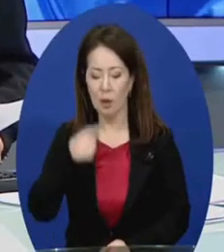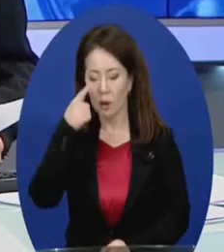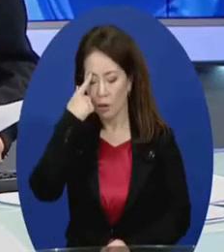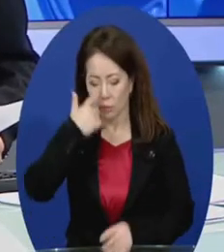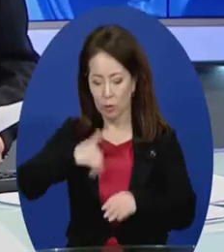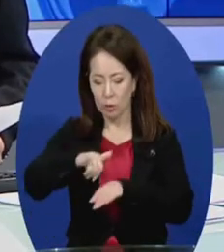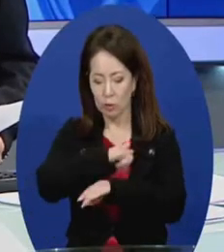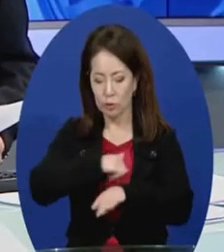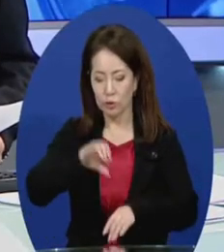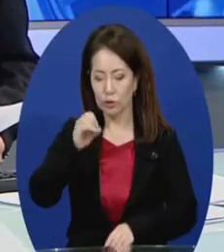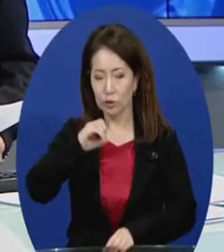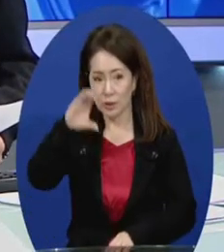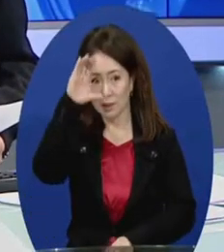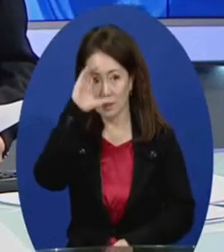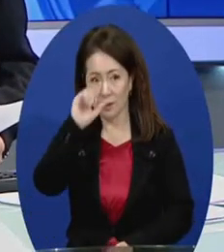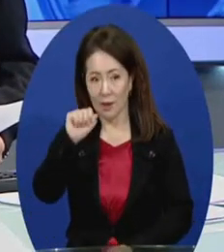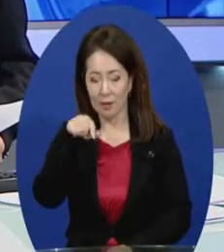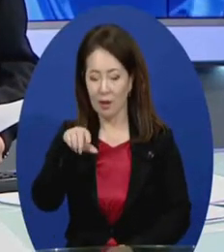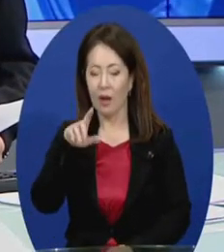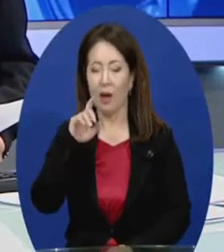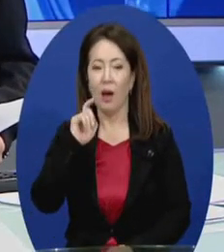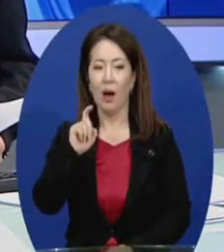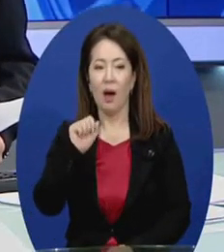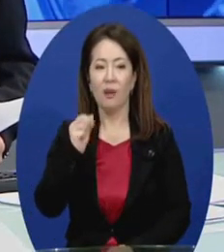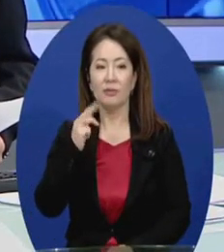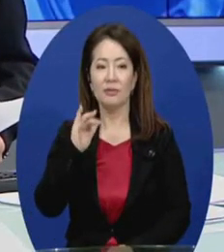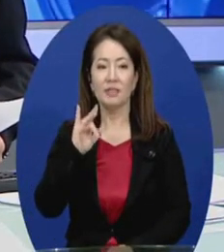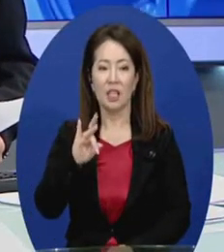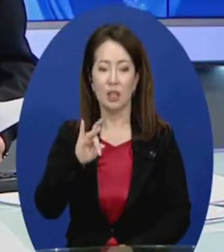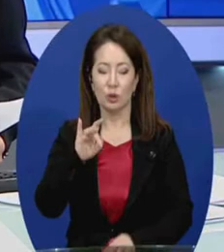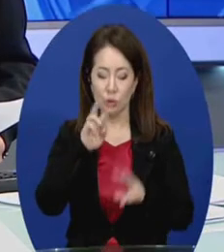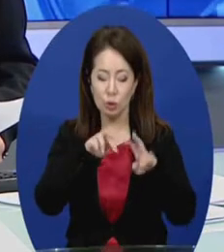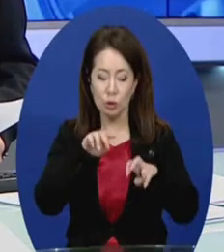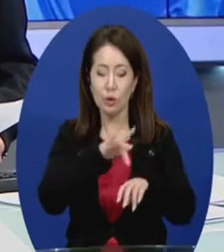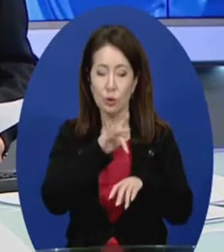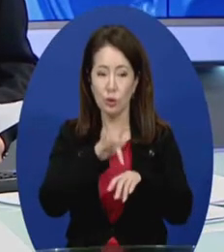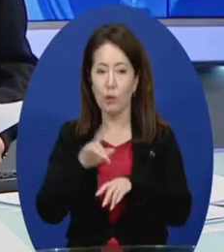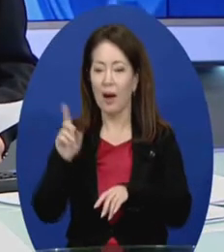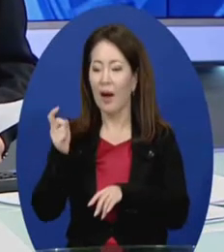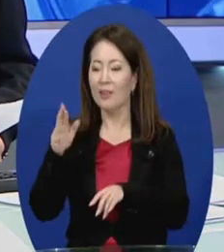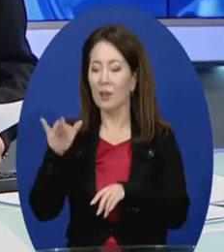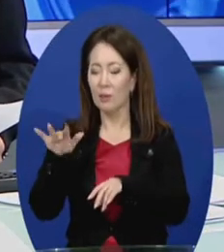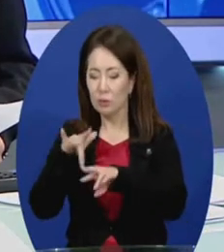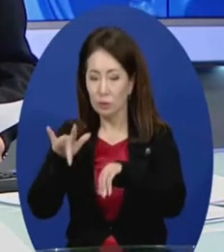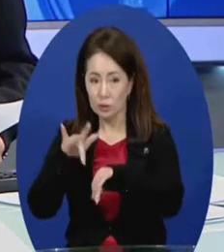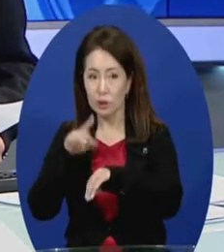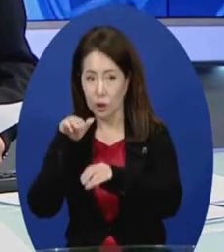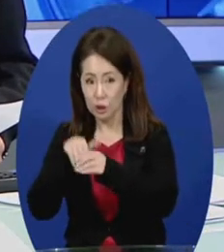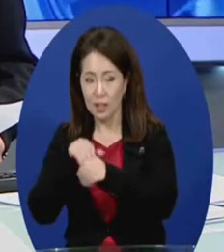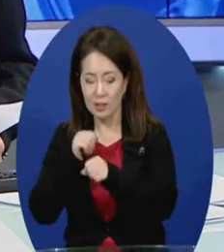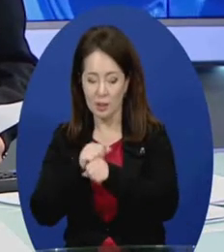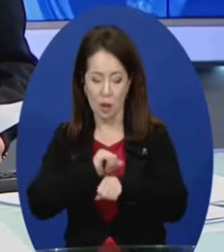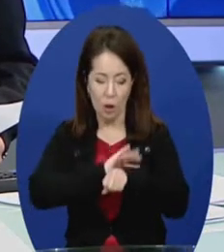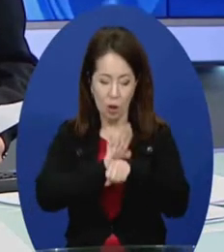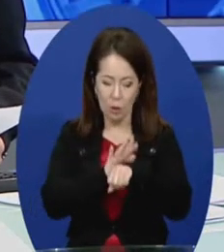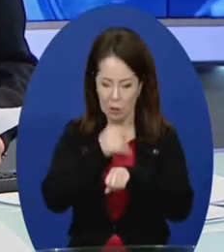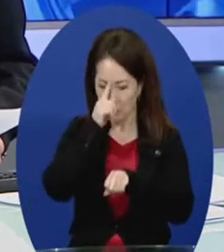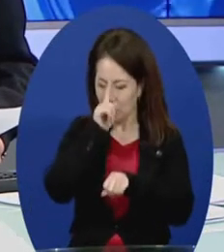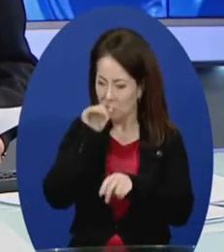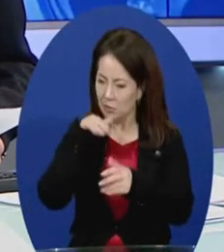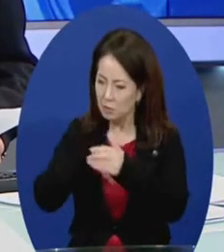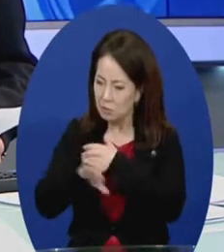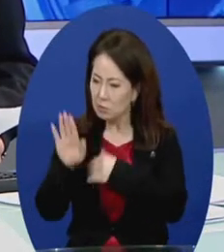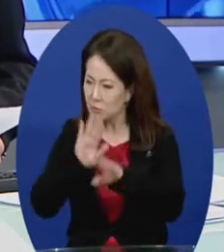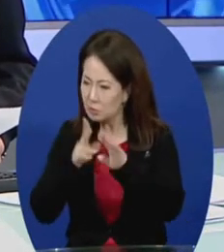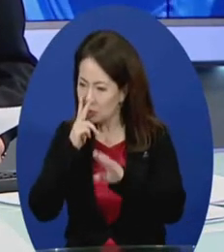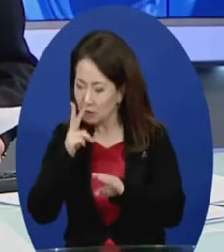Монгол Улс Ерөнхийлөгчид хоёр өдөр өнөөдөр хавдар суудлын үндэсний төв мөн хавдар төвчтөн судлалын үндэсний төвд ажиллаа. Коронавирусын голомтод үсэд эмчилгээ хийж байгаа нөхцөл байдал